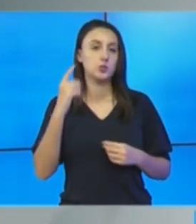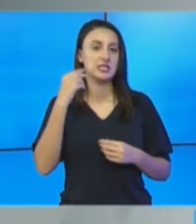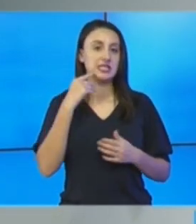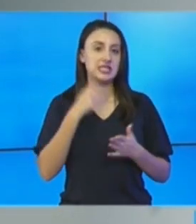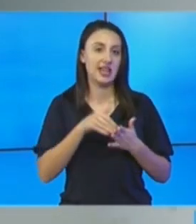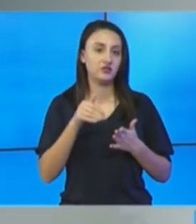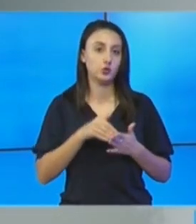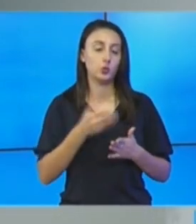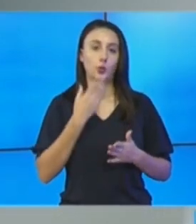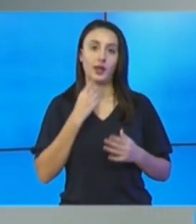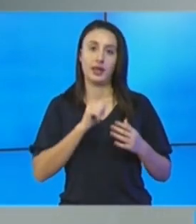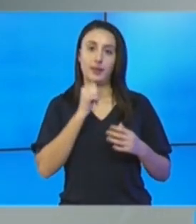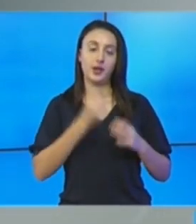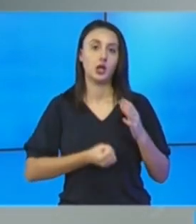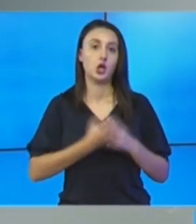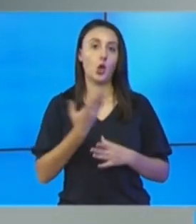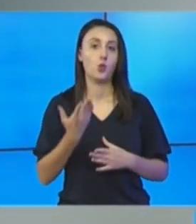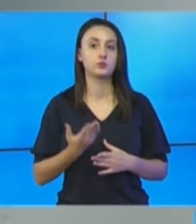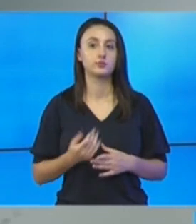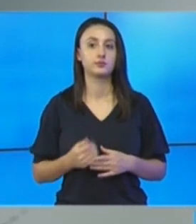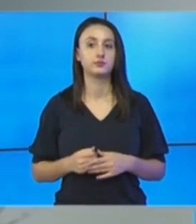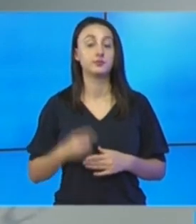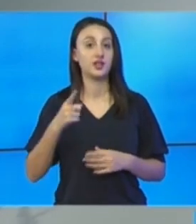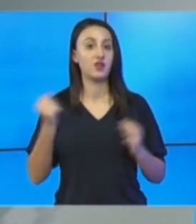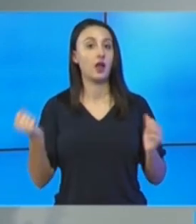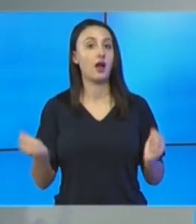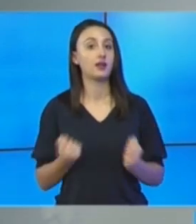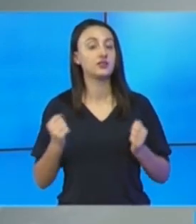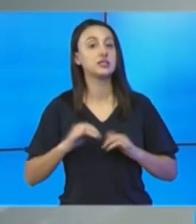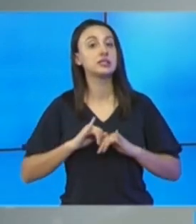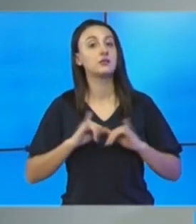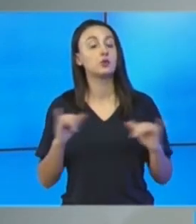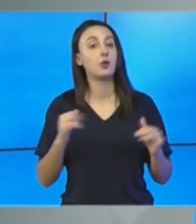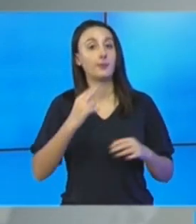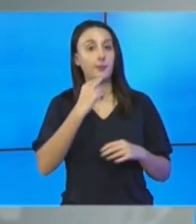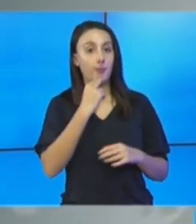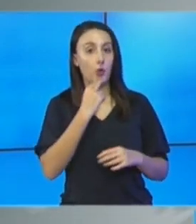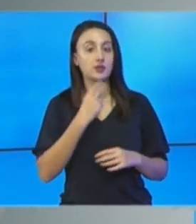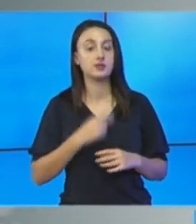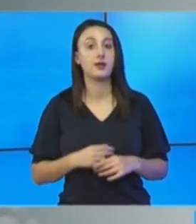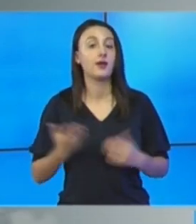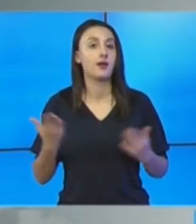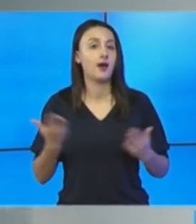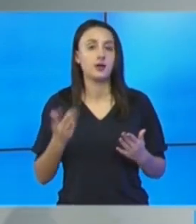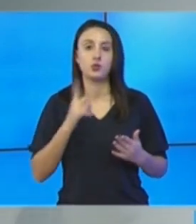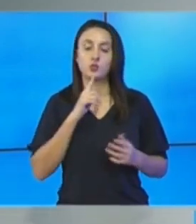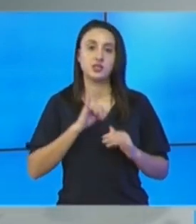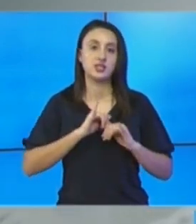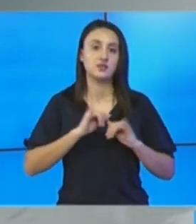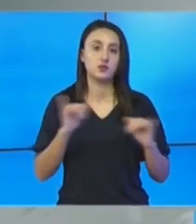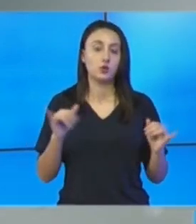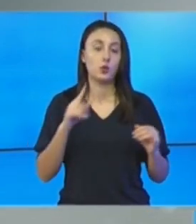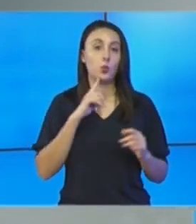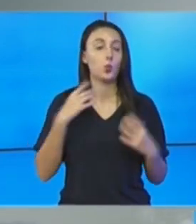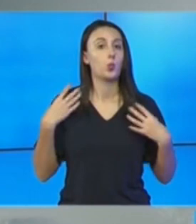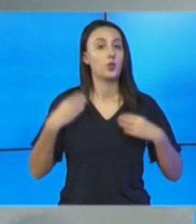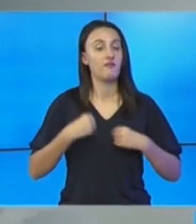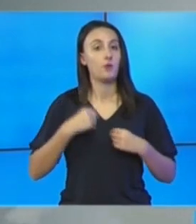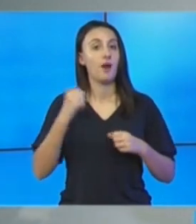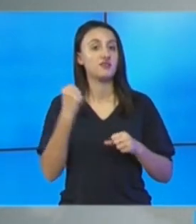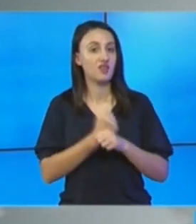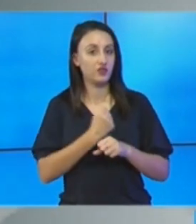în modul de abordare al poliției române. Astfel de activități desfășurate de polițiști care nu se desfășoară în uniforma de